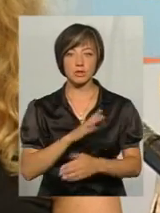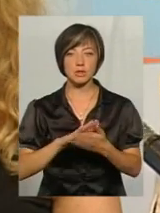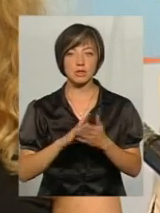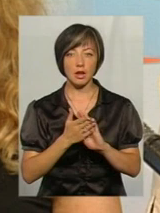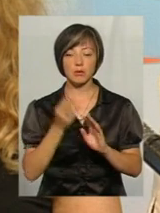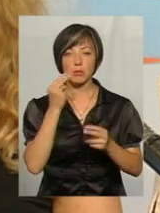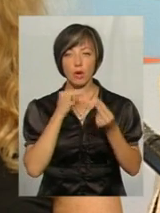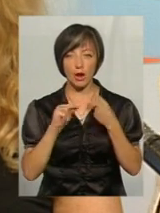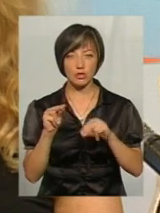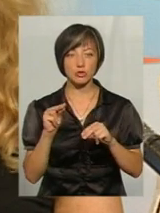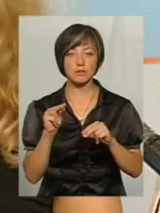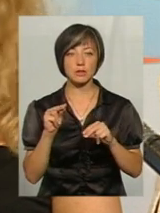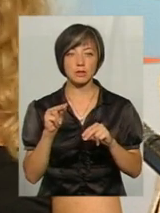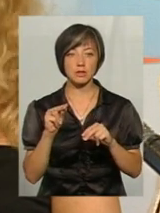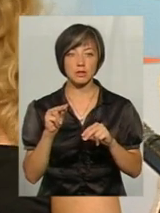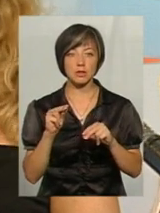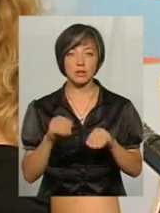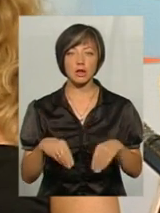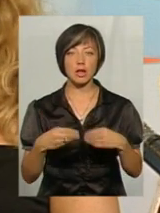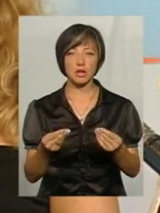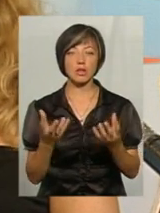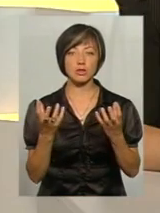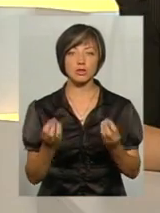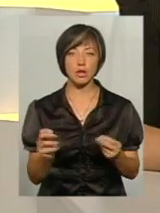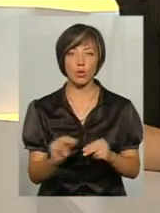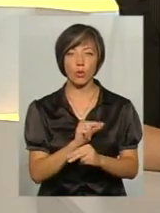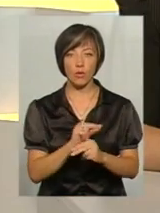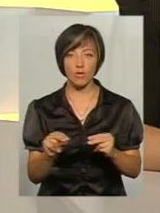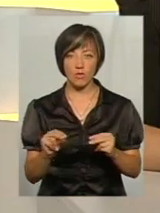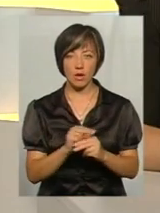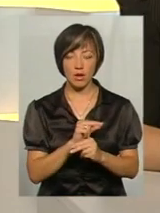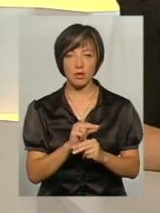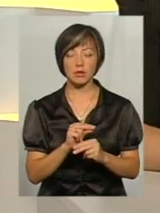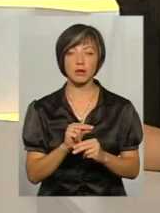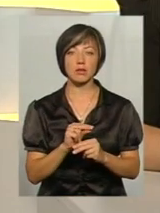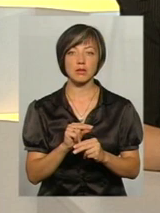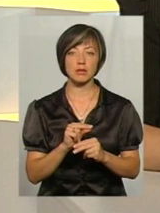її покращився, надали ще там лікування для пролонгування,